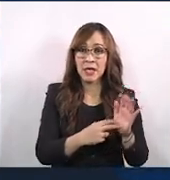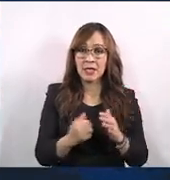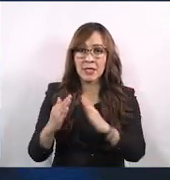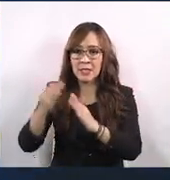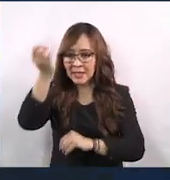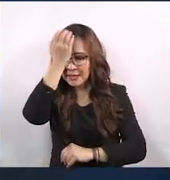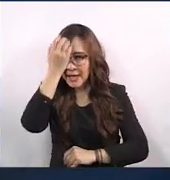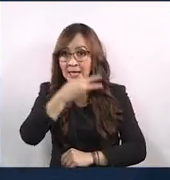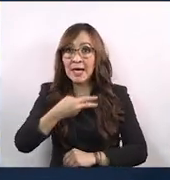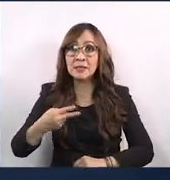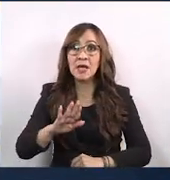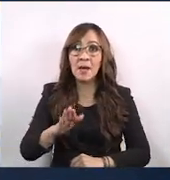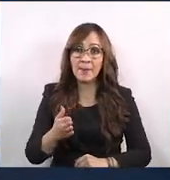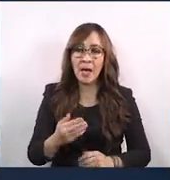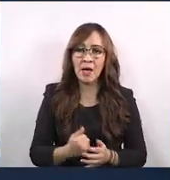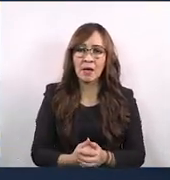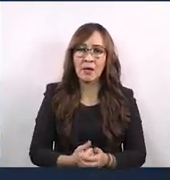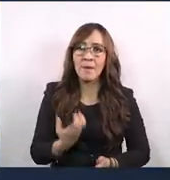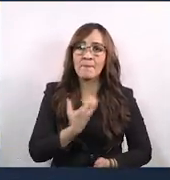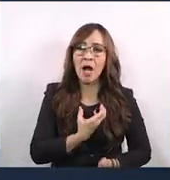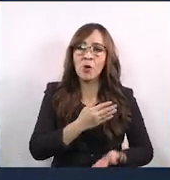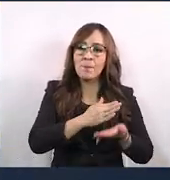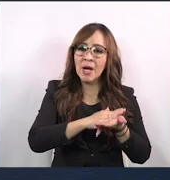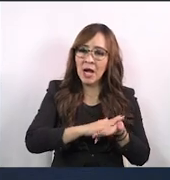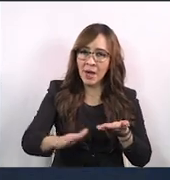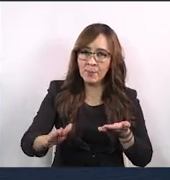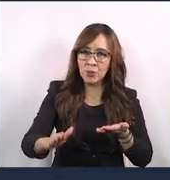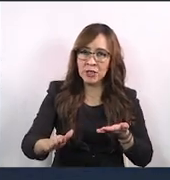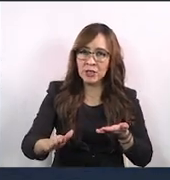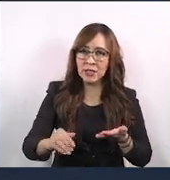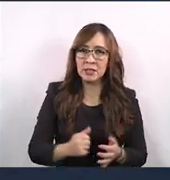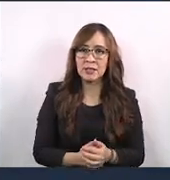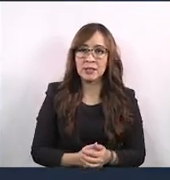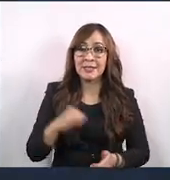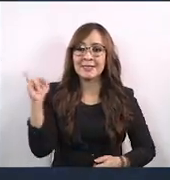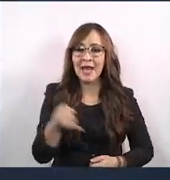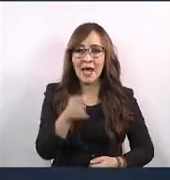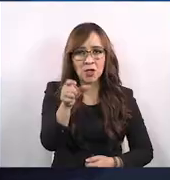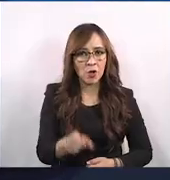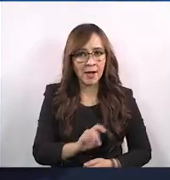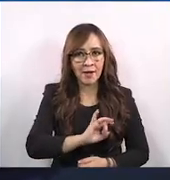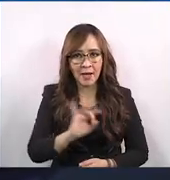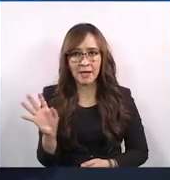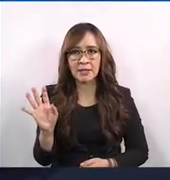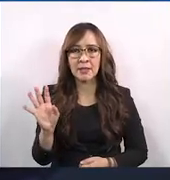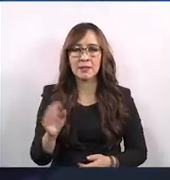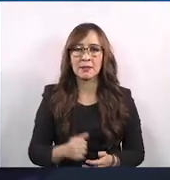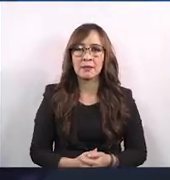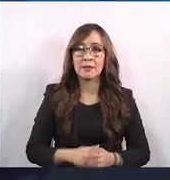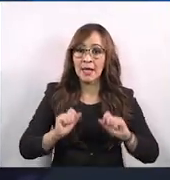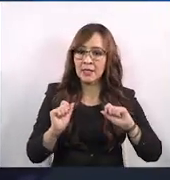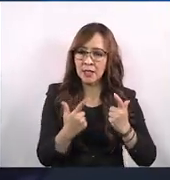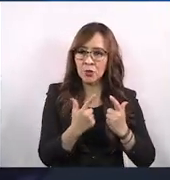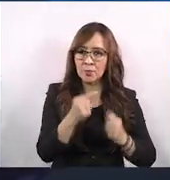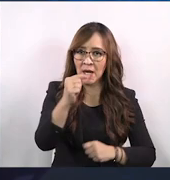berarti saya mengampuni yang bersalah nilai-nilai kerajaan berarti saya tidak curang dalam hidup nilai-nilai kerajaan berarti